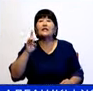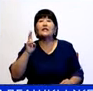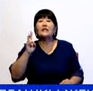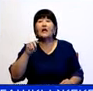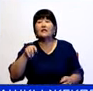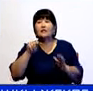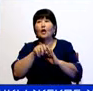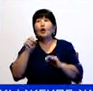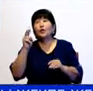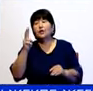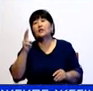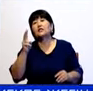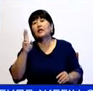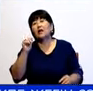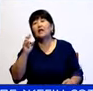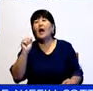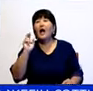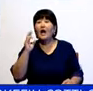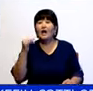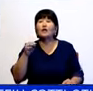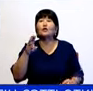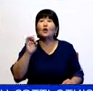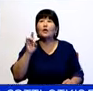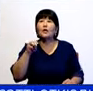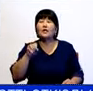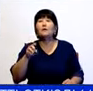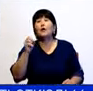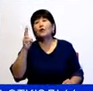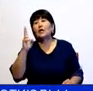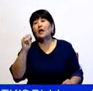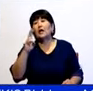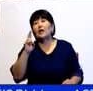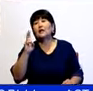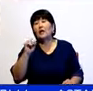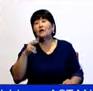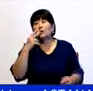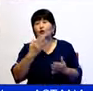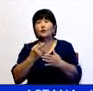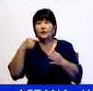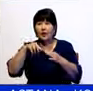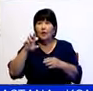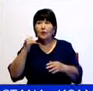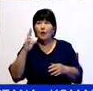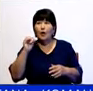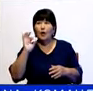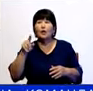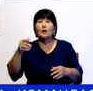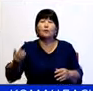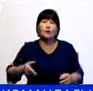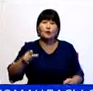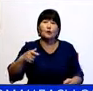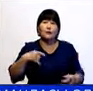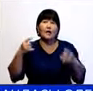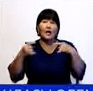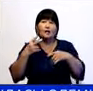12-ші арнадан, Ақайдан да, Төретамнан да көрсетіп тұр. 12-ші каналдан біздің арна көрсетіп тұр Байқоңырдың ішінде де. Енді Байқоңыр тұрғындары біздің арнаны